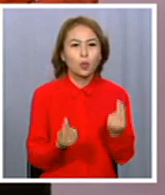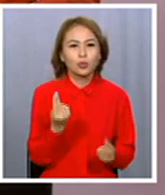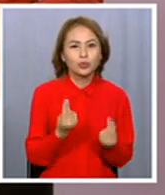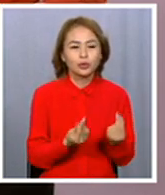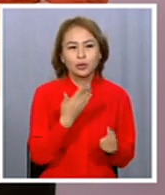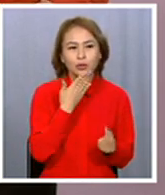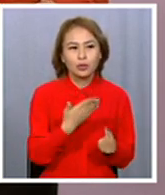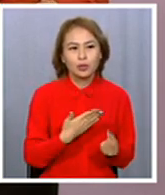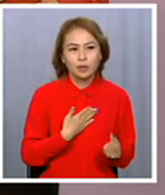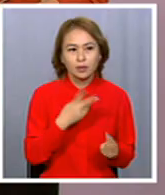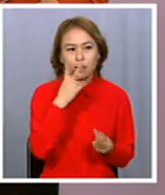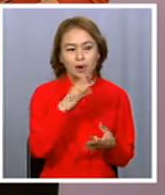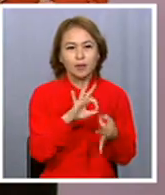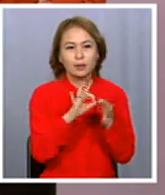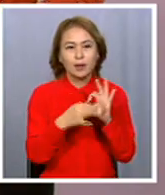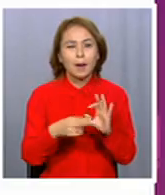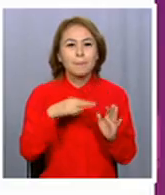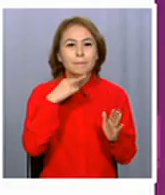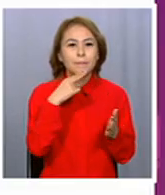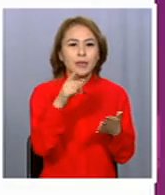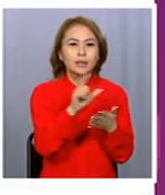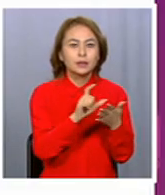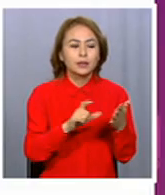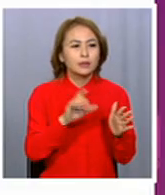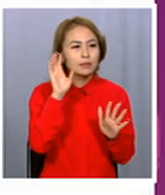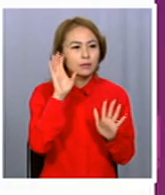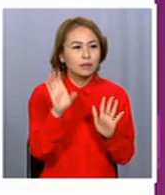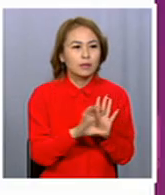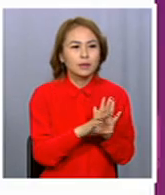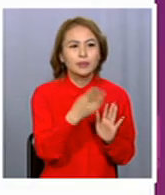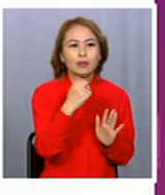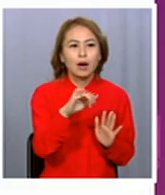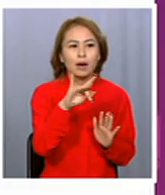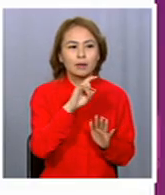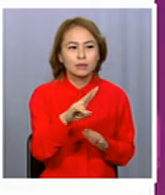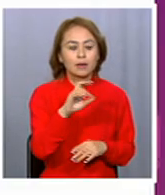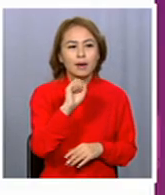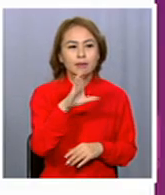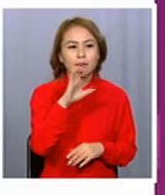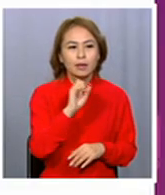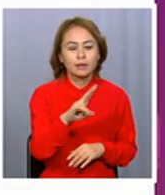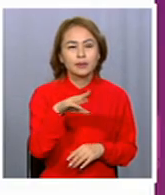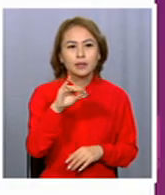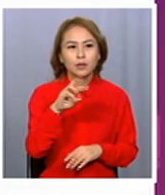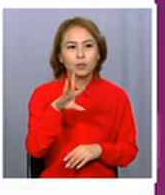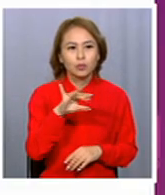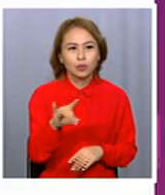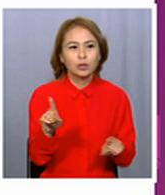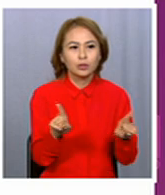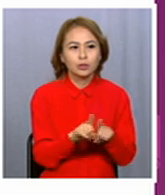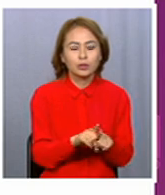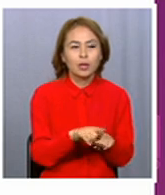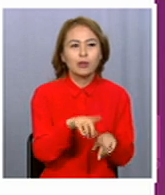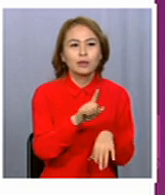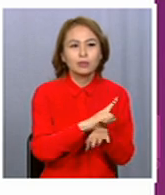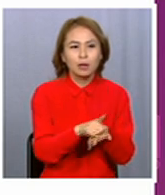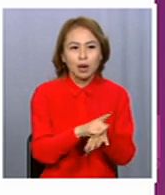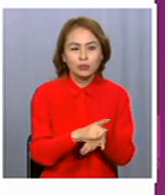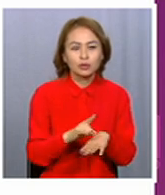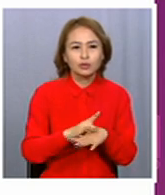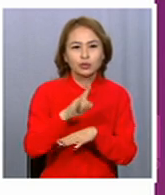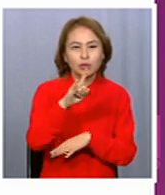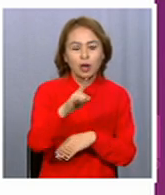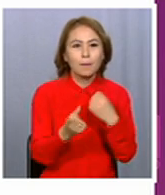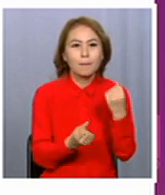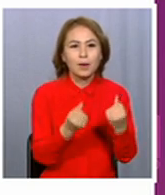анықтайық. Мәтінді мұқият тыңдаңдар. Дарын, Асан және Тимурда танк, ұшақ және